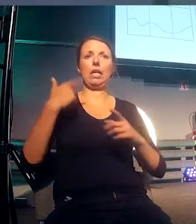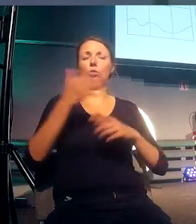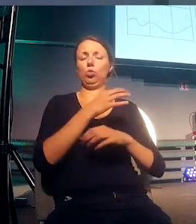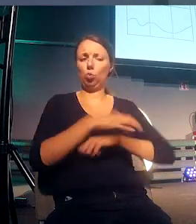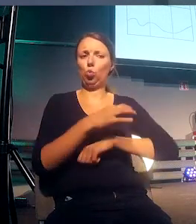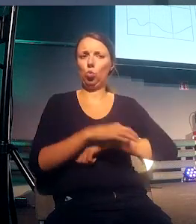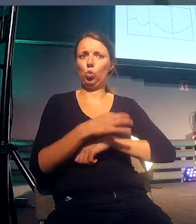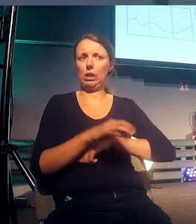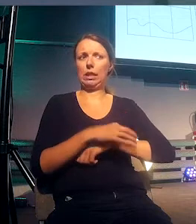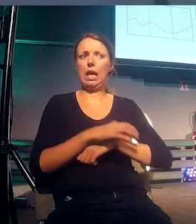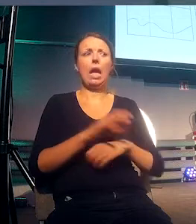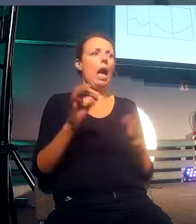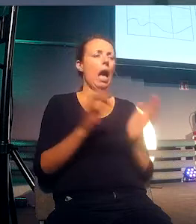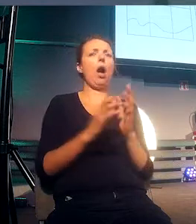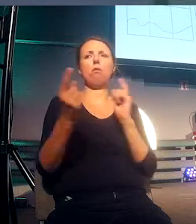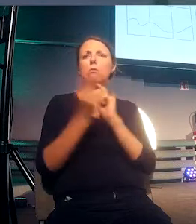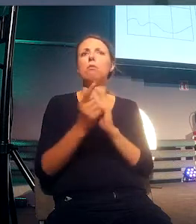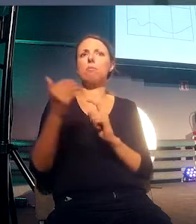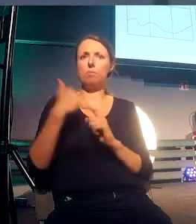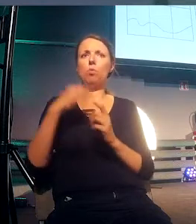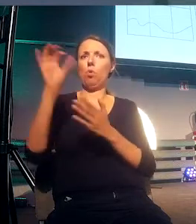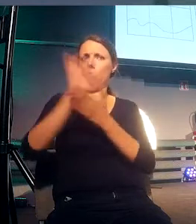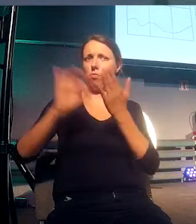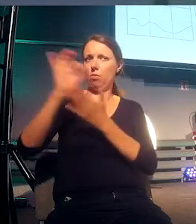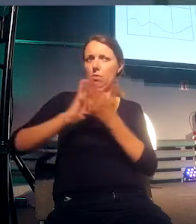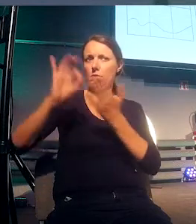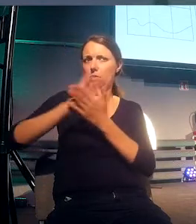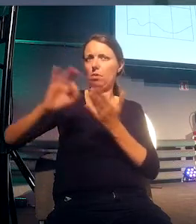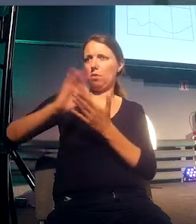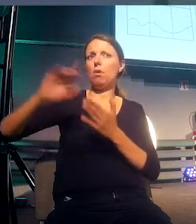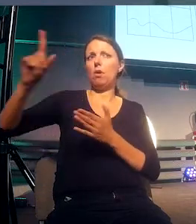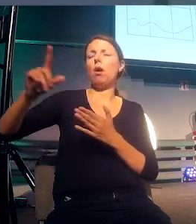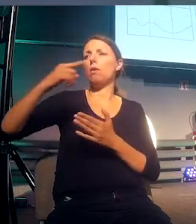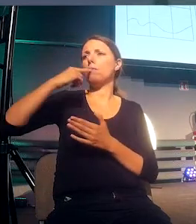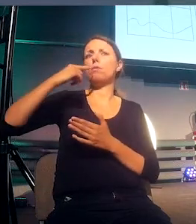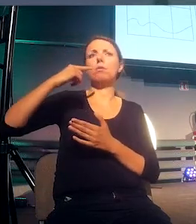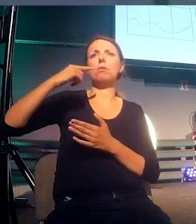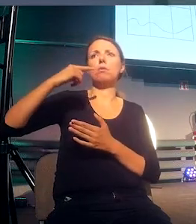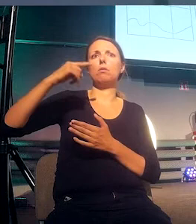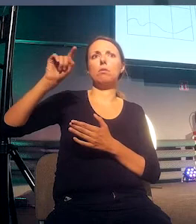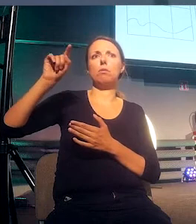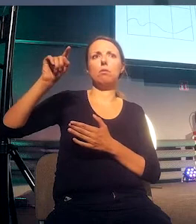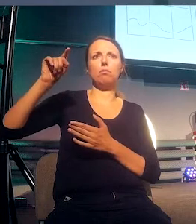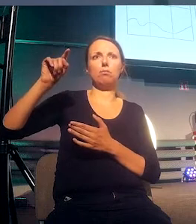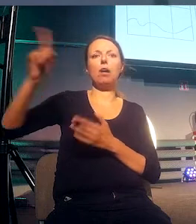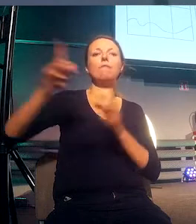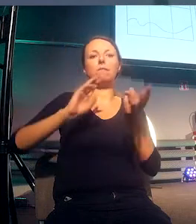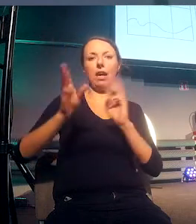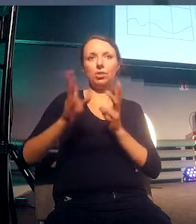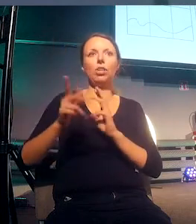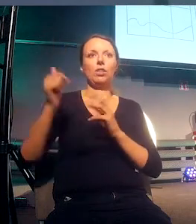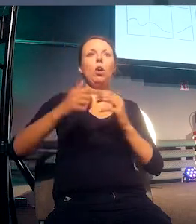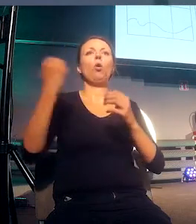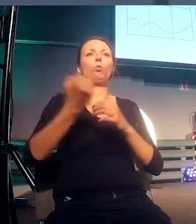akurat typografią, Werena Gerlach. Nie pozwala nam na warsztatach następnego dnia warsztatów używać